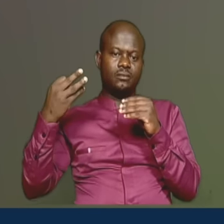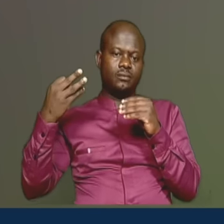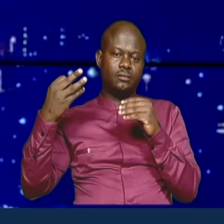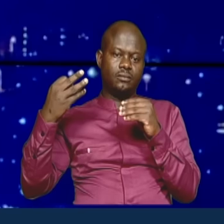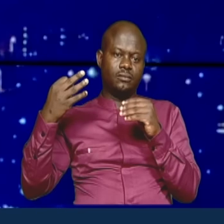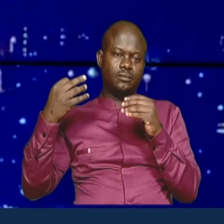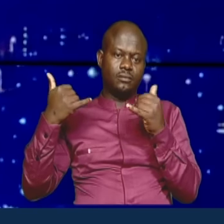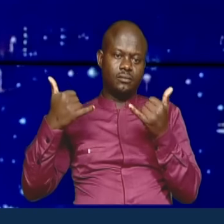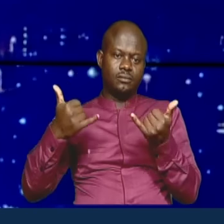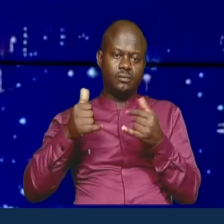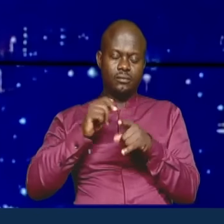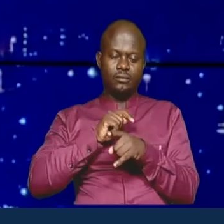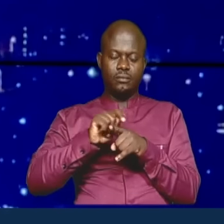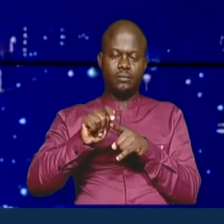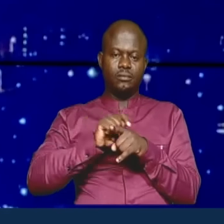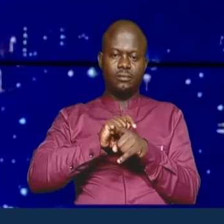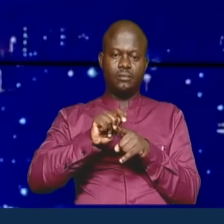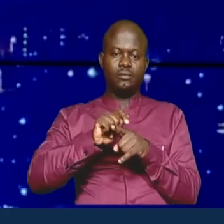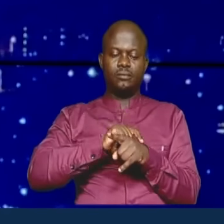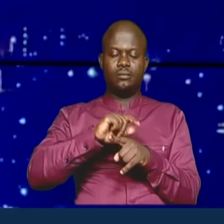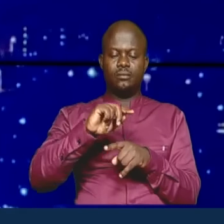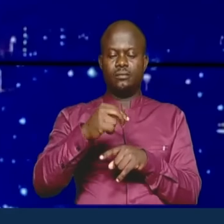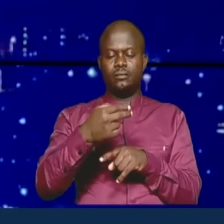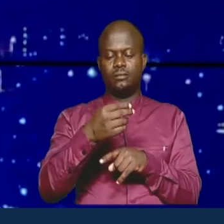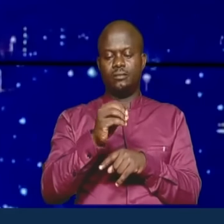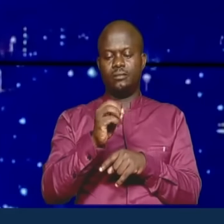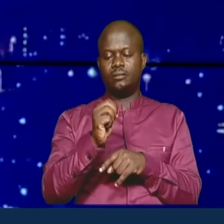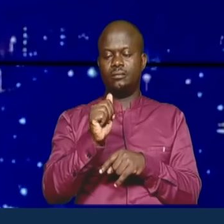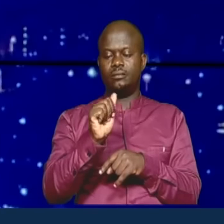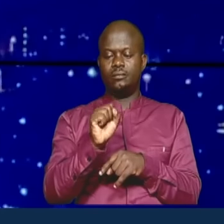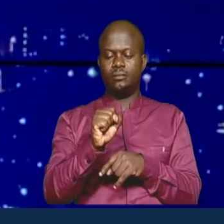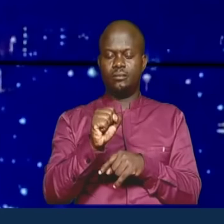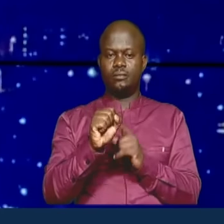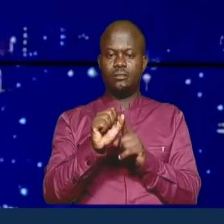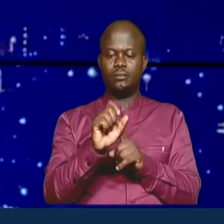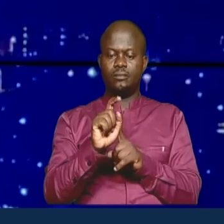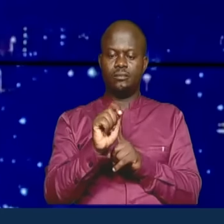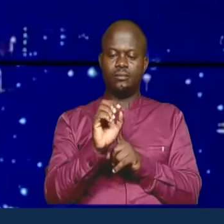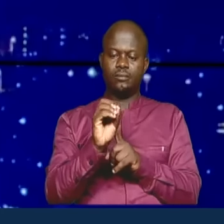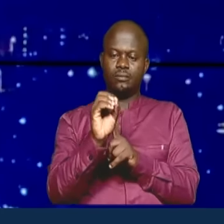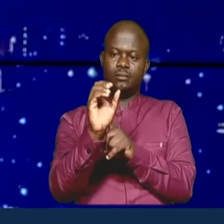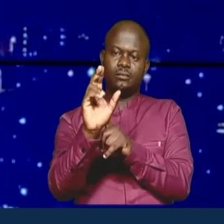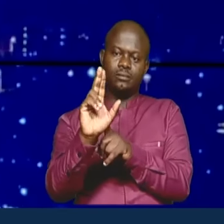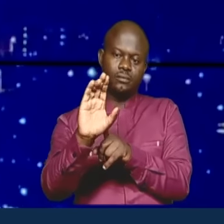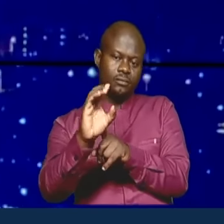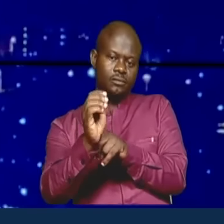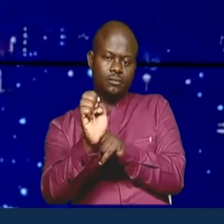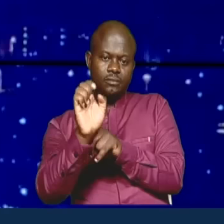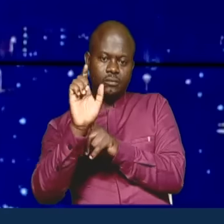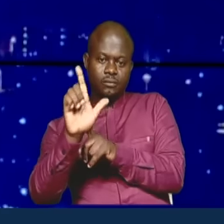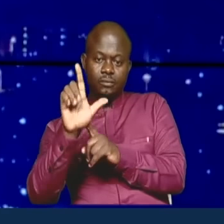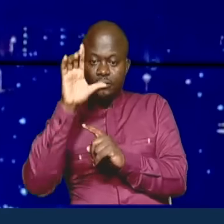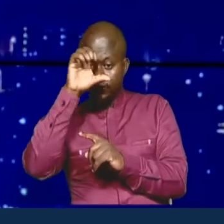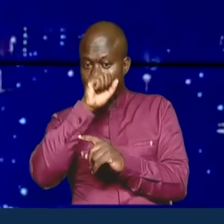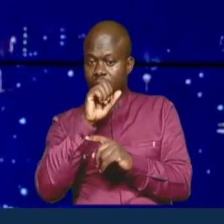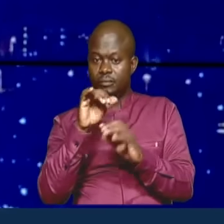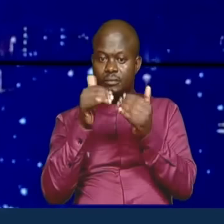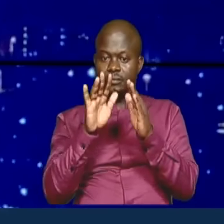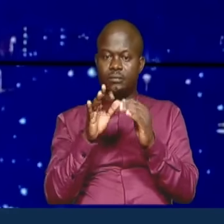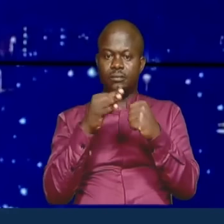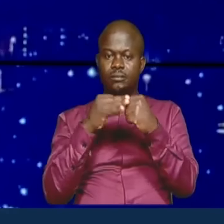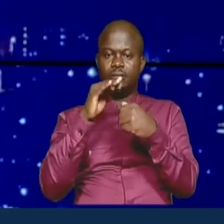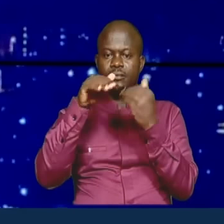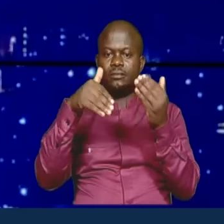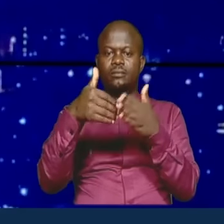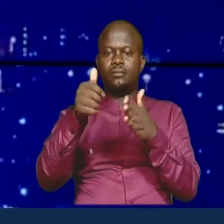rero umutoza Thomas Tuchel mu ikipe y'Ubwongereza gutangira mu ntangiriro ziwe kubabura abantu bakinnyi bagera ku munani bose